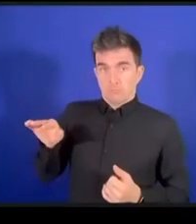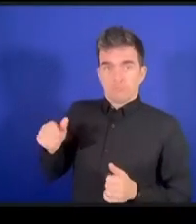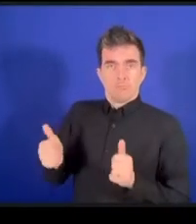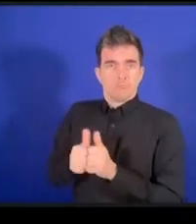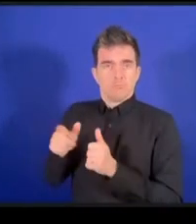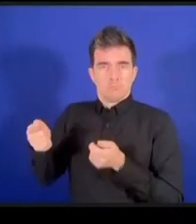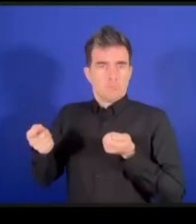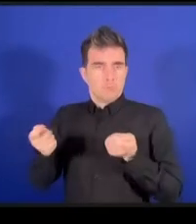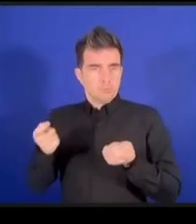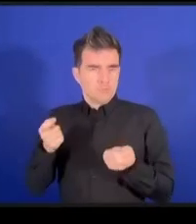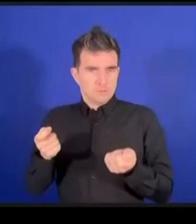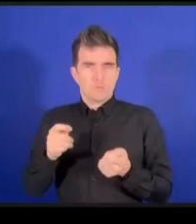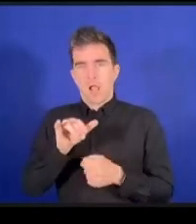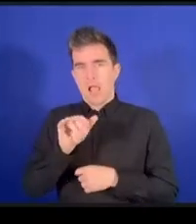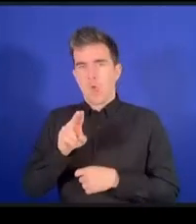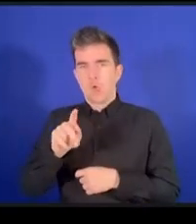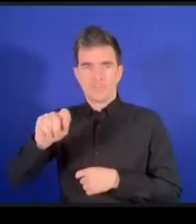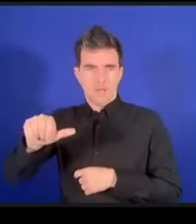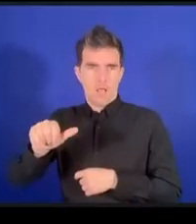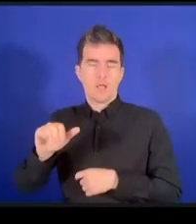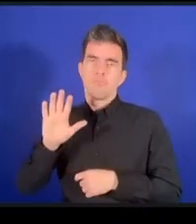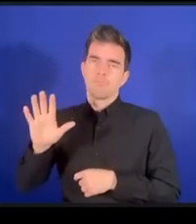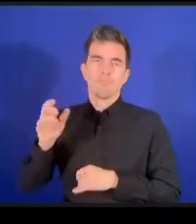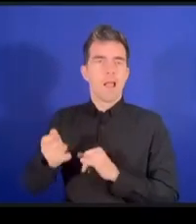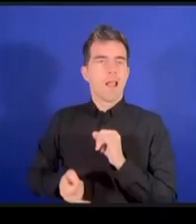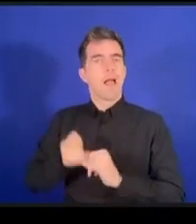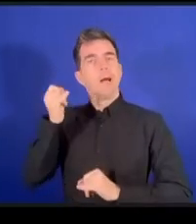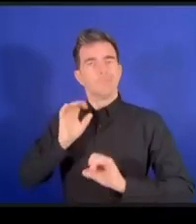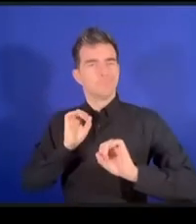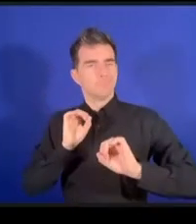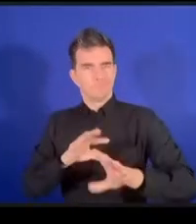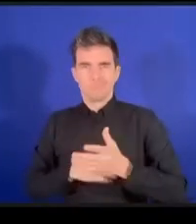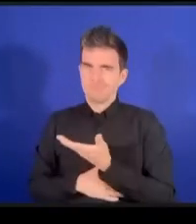случае я обращусь к моему модератору Простите я вас